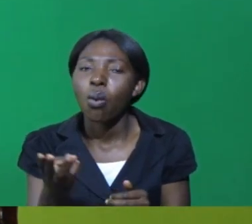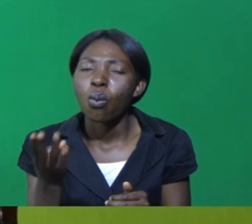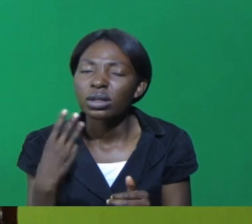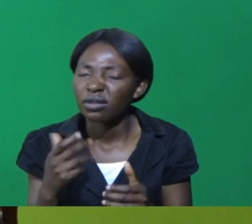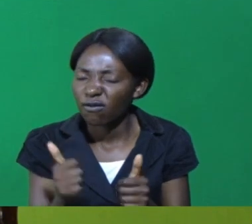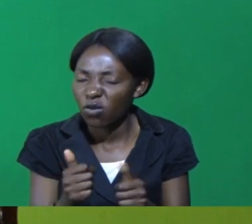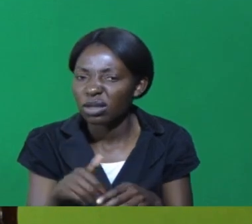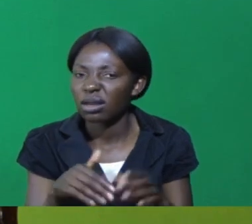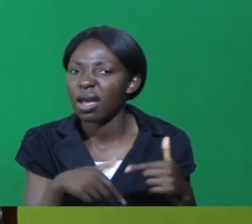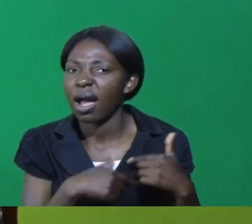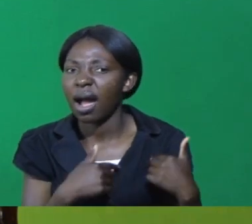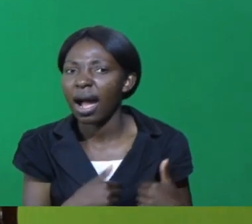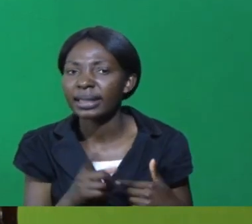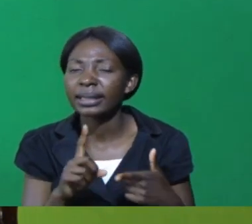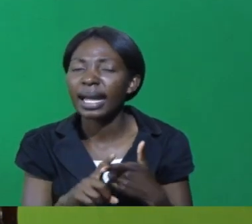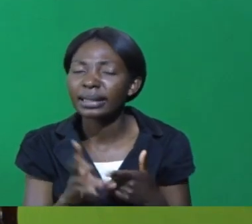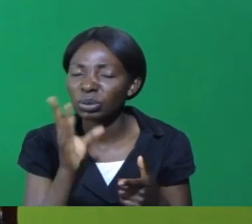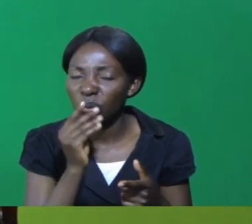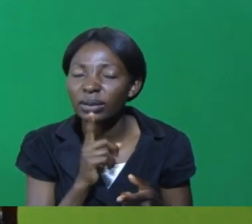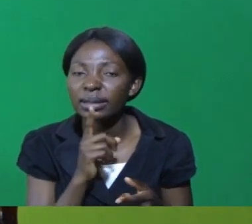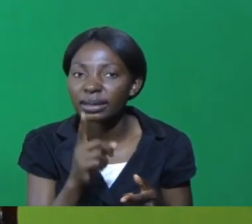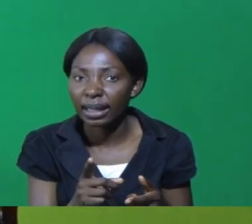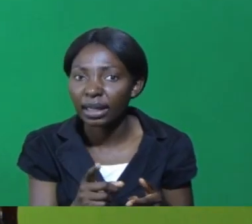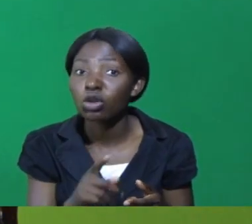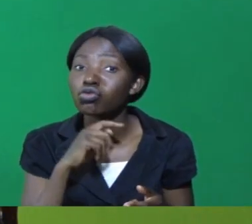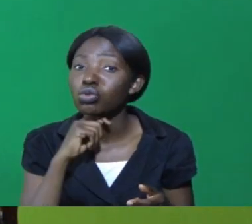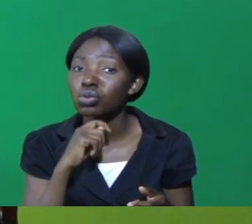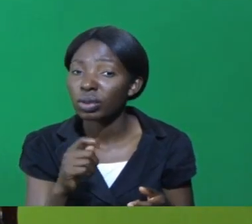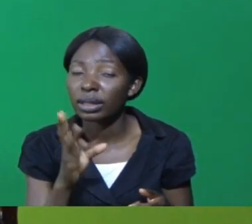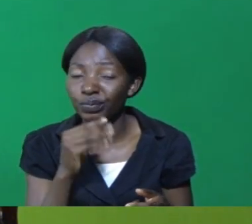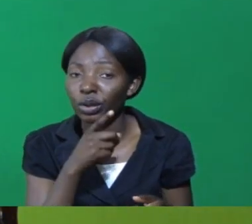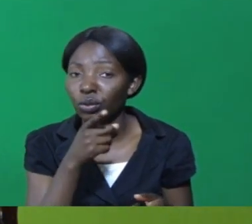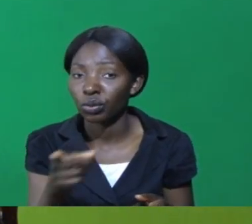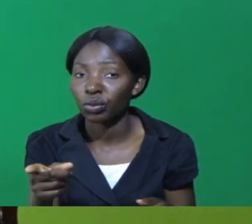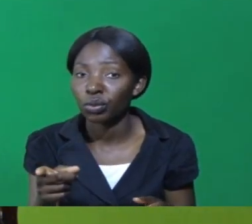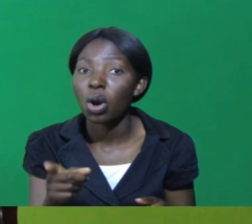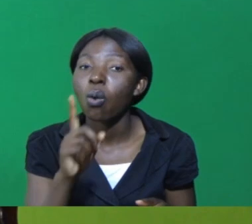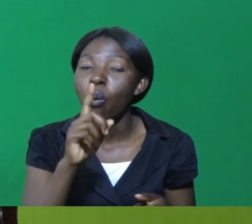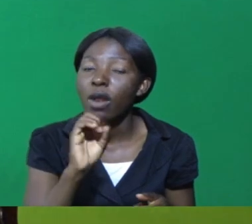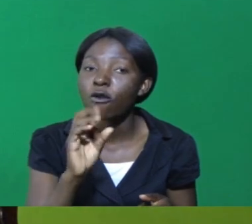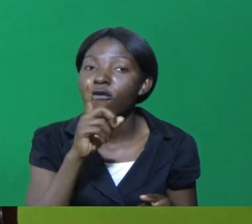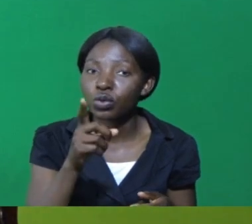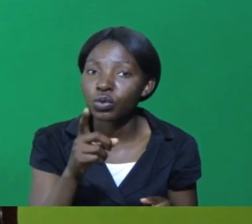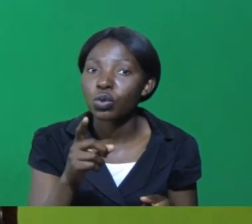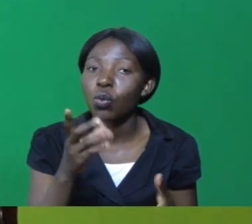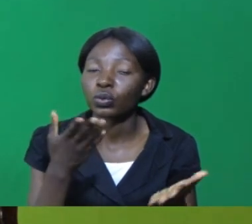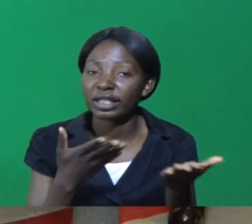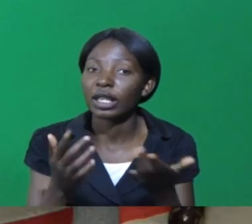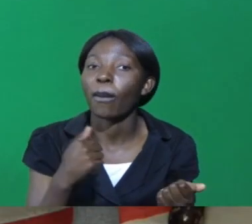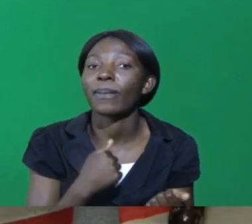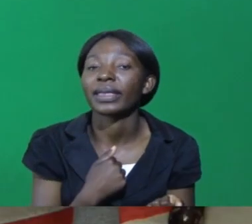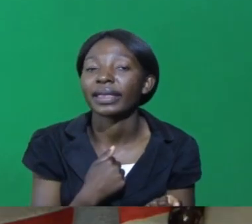akamanikidzwa mumweya. Akapupura akati, zvirokwazvo ndinoti kwamuri, mumwe wenyu